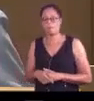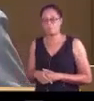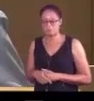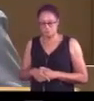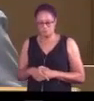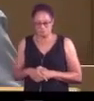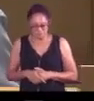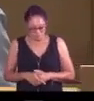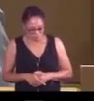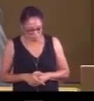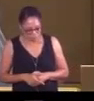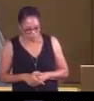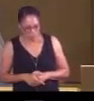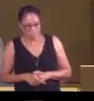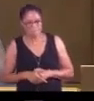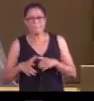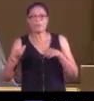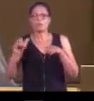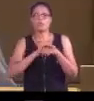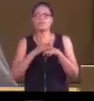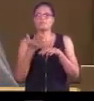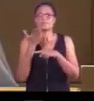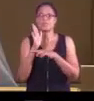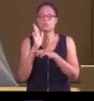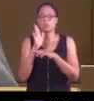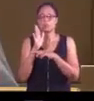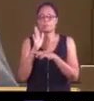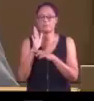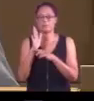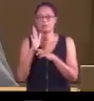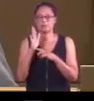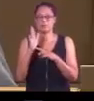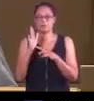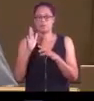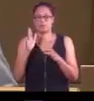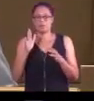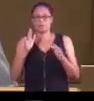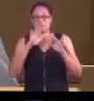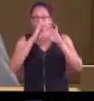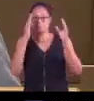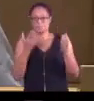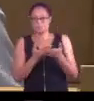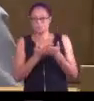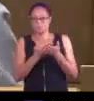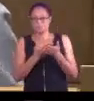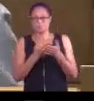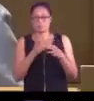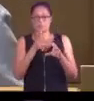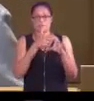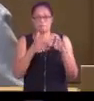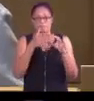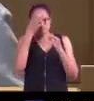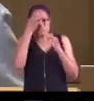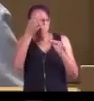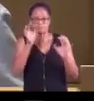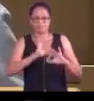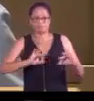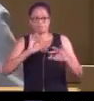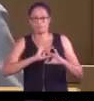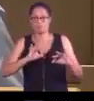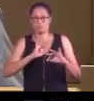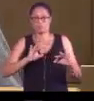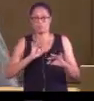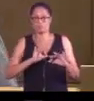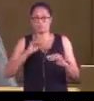Dans l'exposé des motifs, on n'a pas identifié bien le montant qu'on donnerait. Il n'y a rien sur l'exposé des motifs concernant